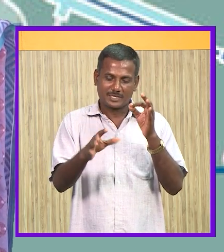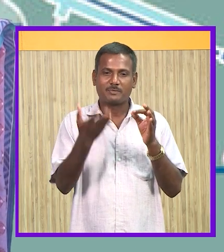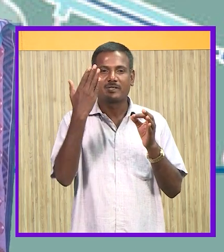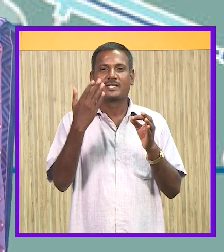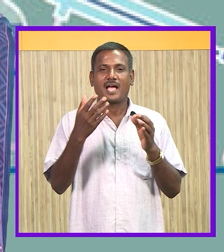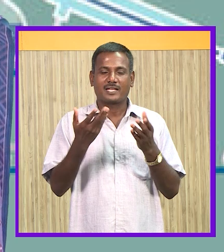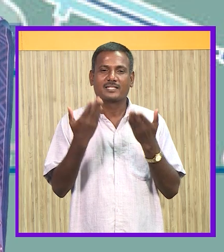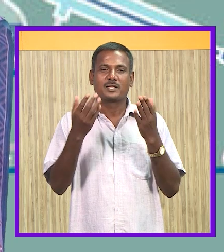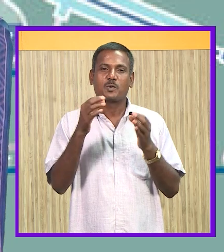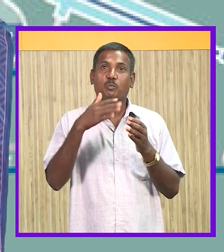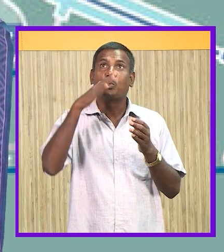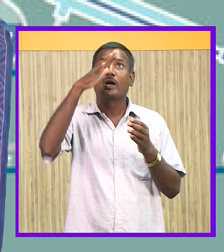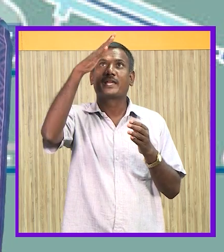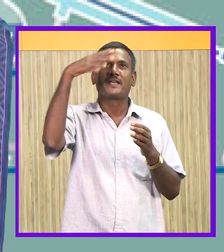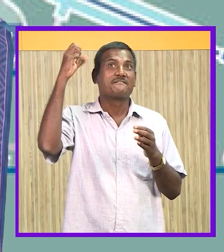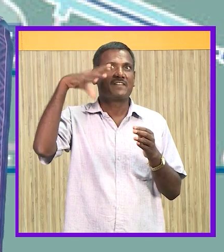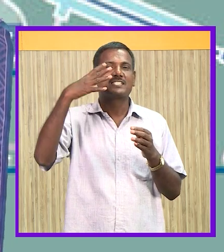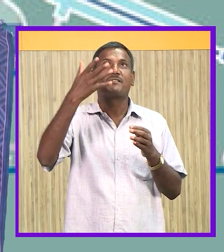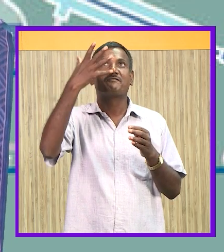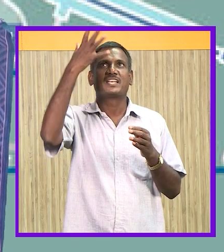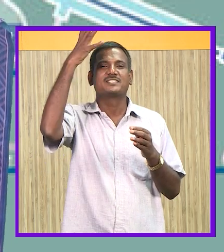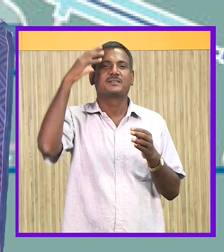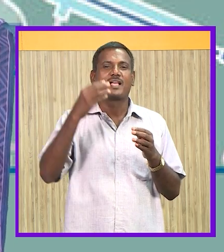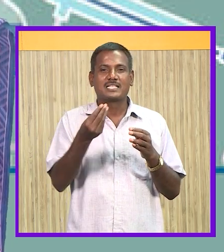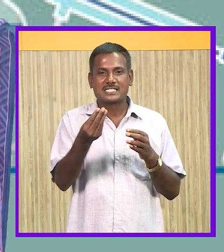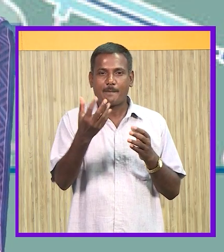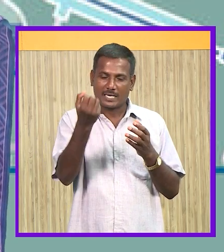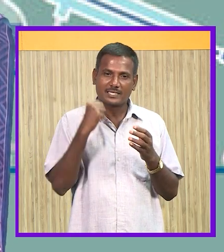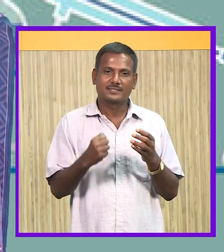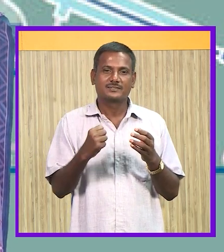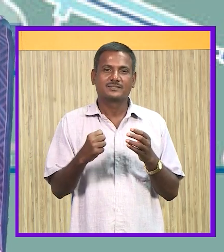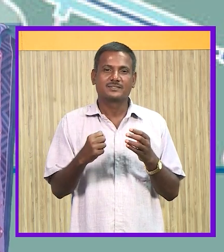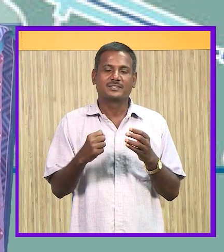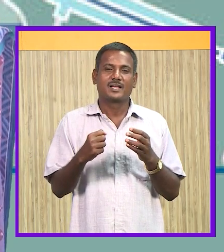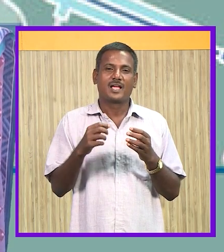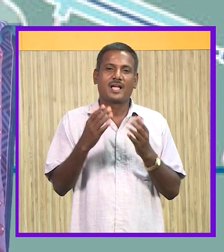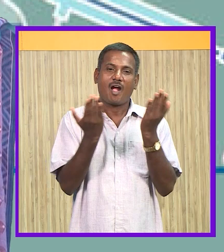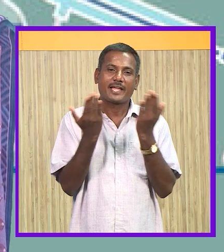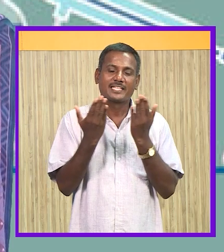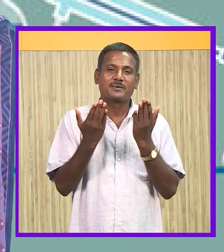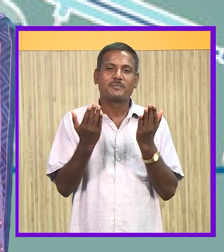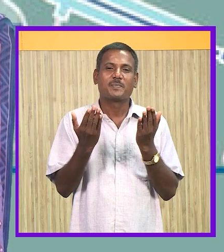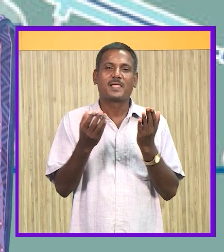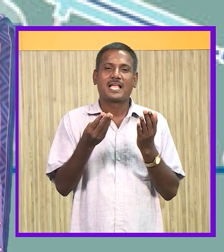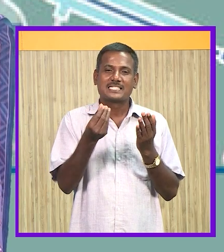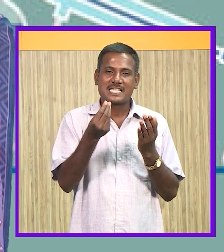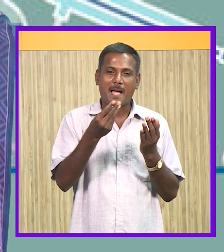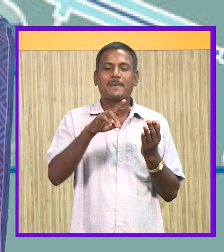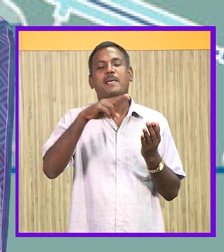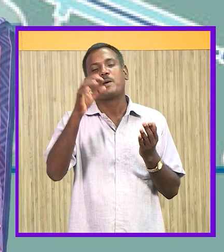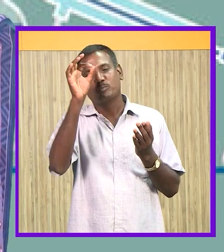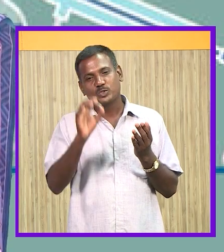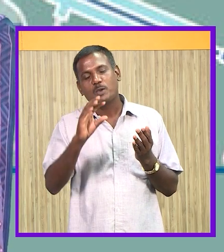எரித்தோமானால் அதிலிருந்து புகை, வெளிச்சம், வெப்பம் மற்றும் சாம்பல் கிடைக்கும். அதாவது காகிதமானது ஒரு சாம்பல், அதாவது ஒரு